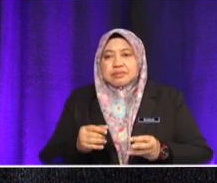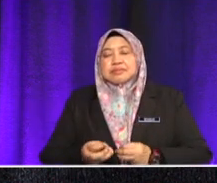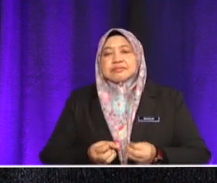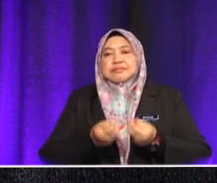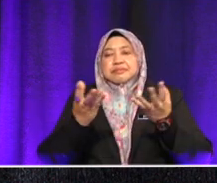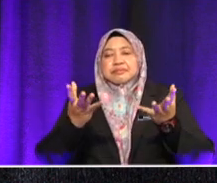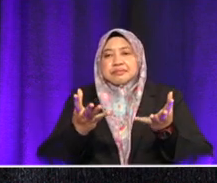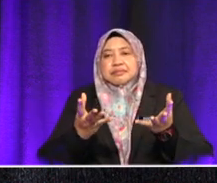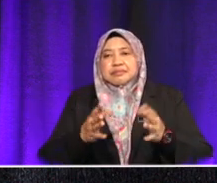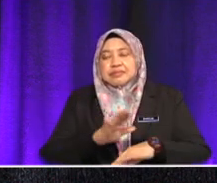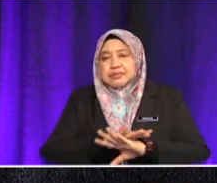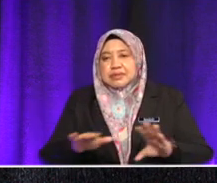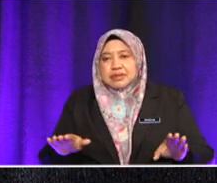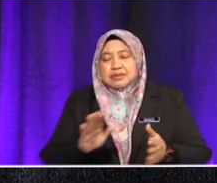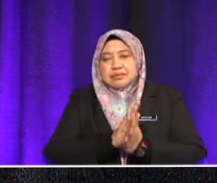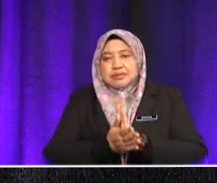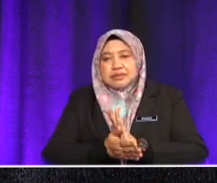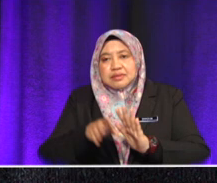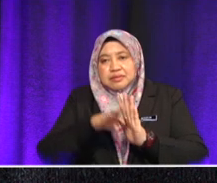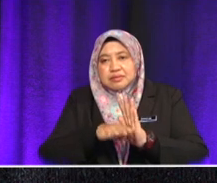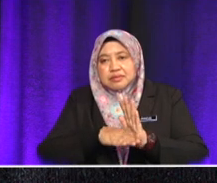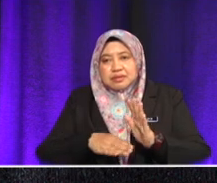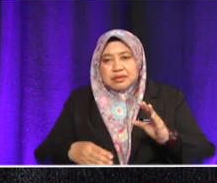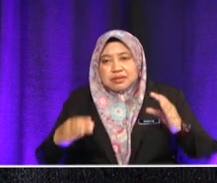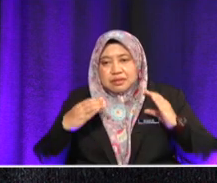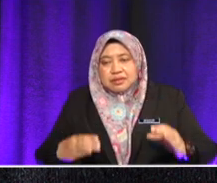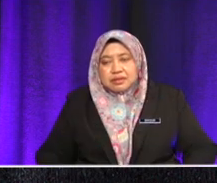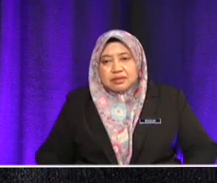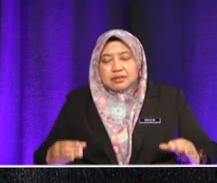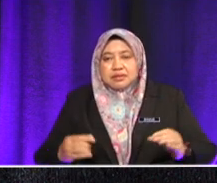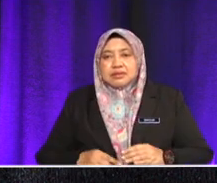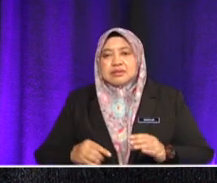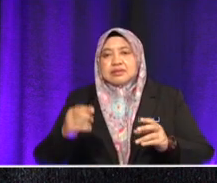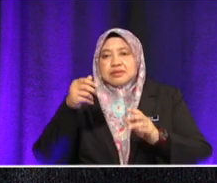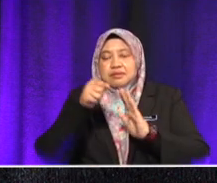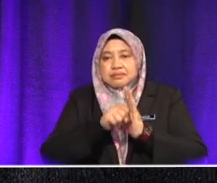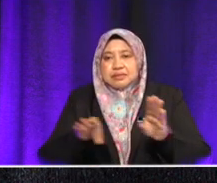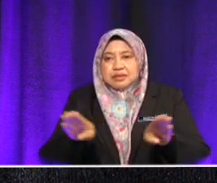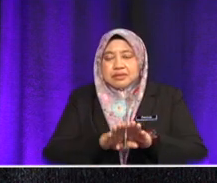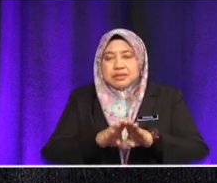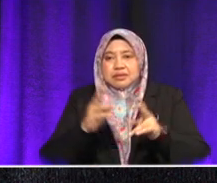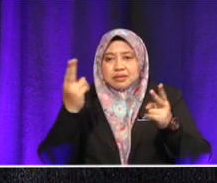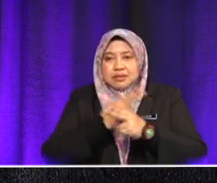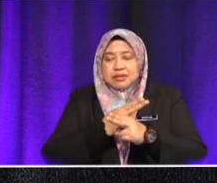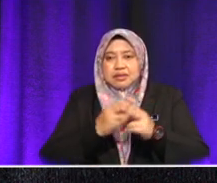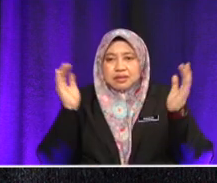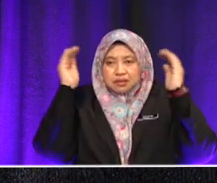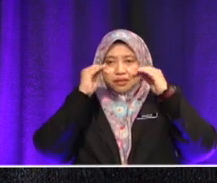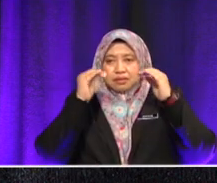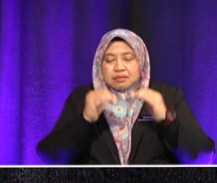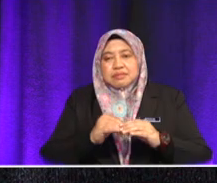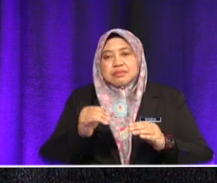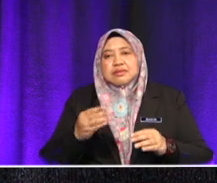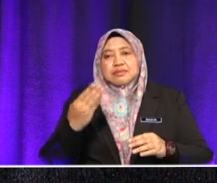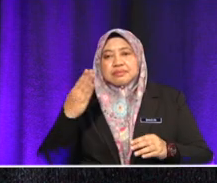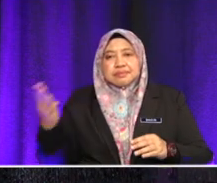cabaran dan tidak menjadikan kekurangan fisika sebagai halangan harapan beliau dalam dunia sukan jadi boleh